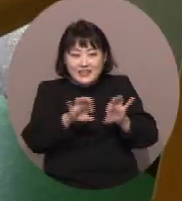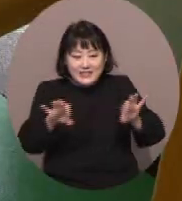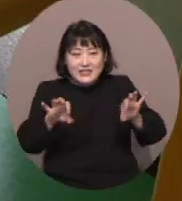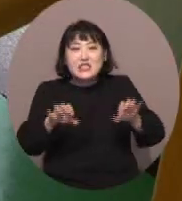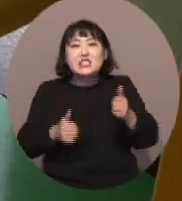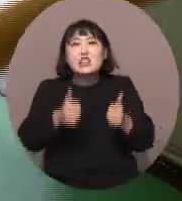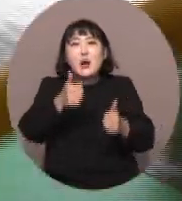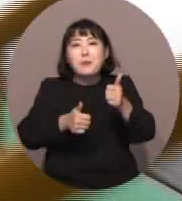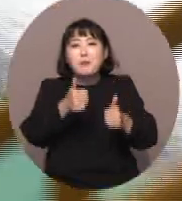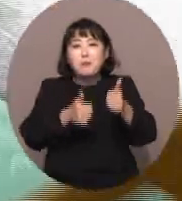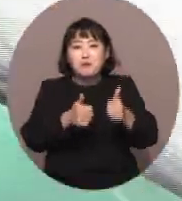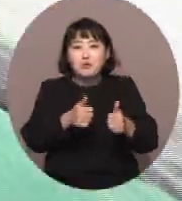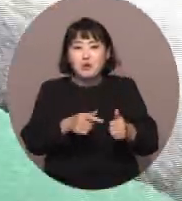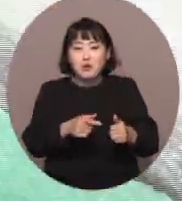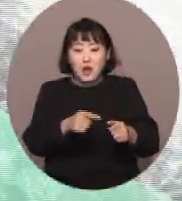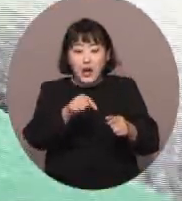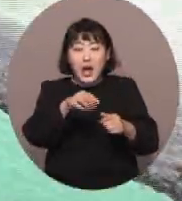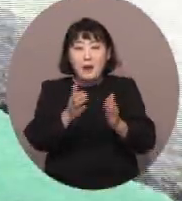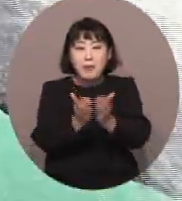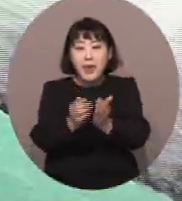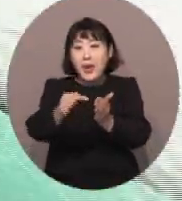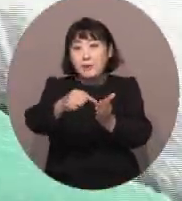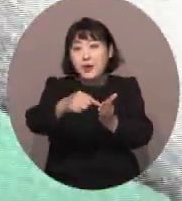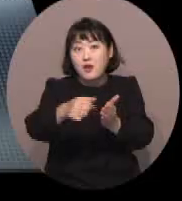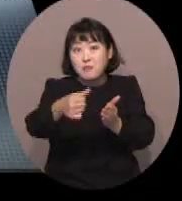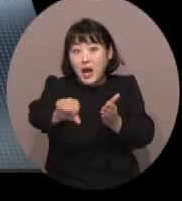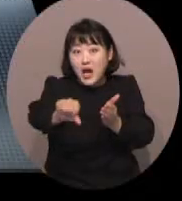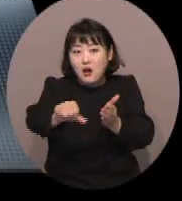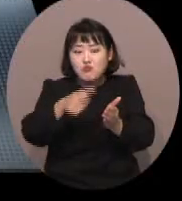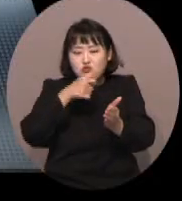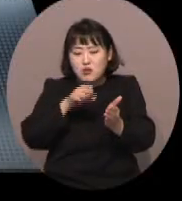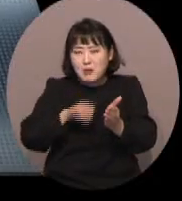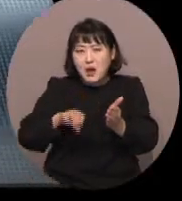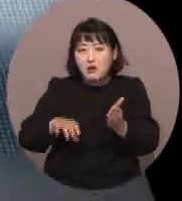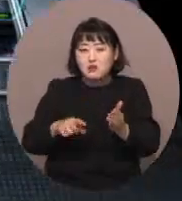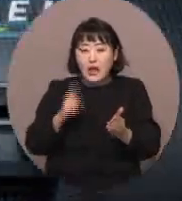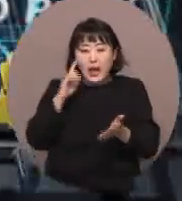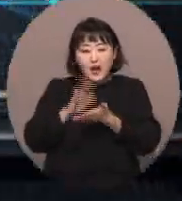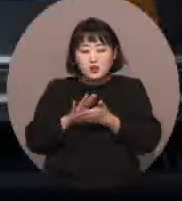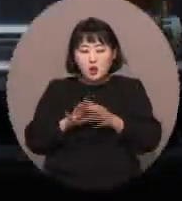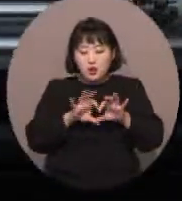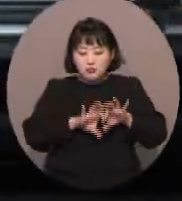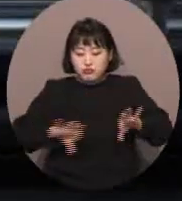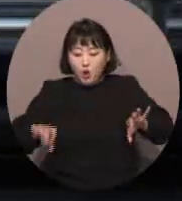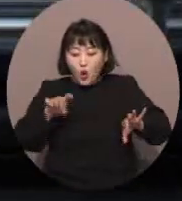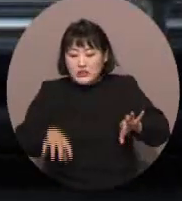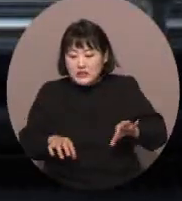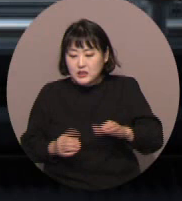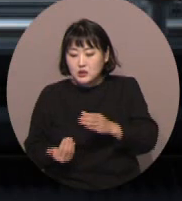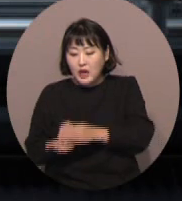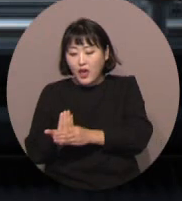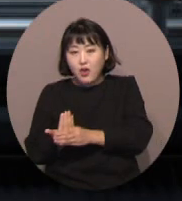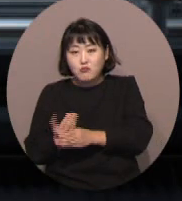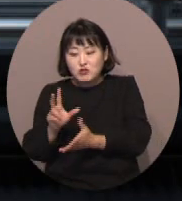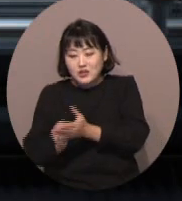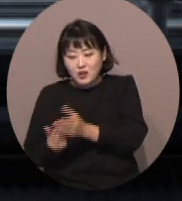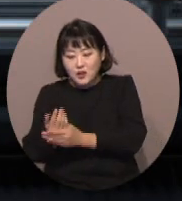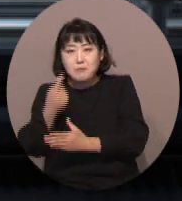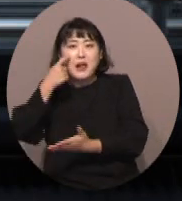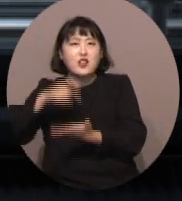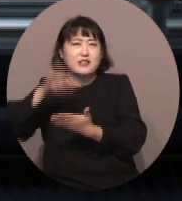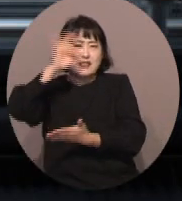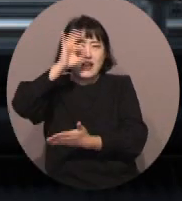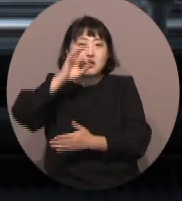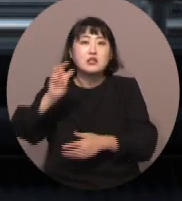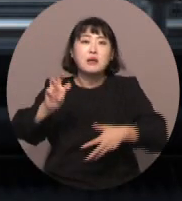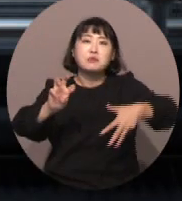선미 부분이 파손돼 물이 세자 10개의 밸브가 알아서 누수 위치를 찾기 시작합니다